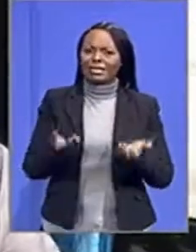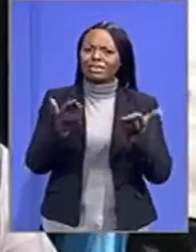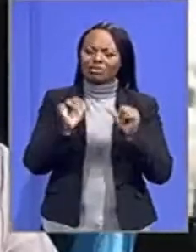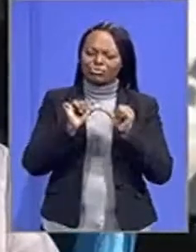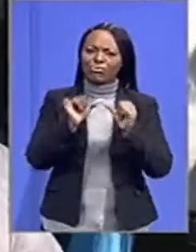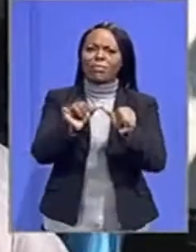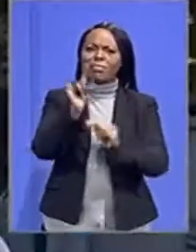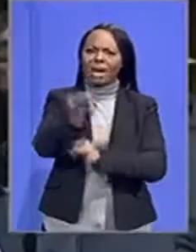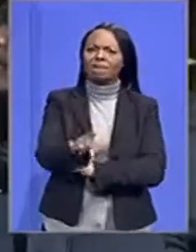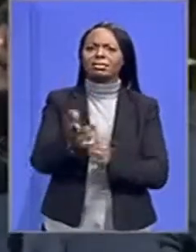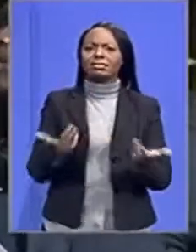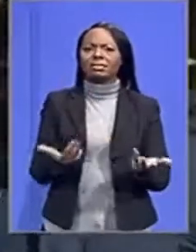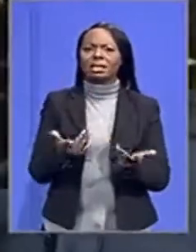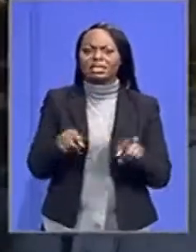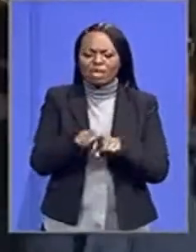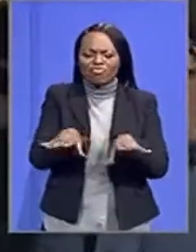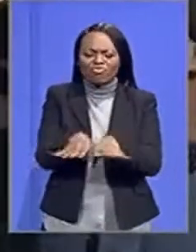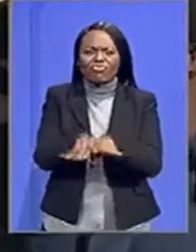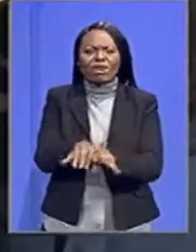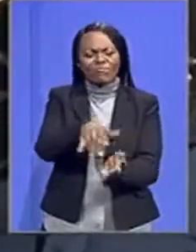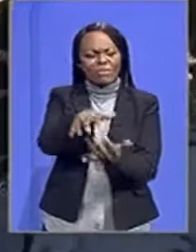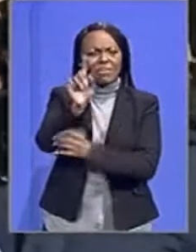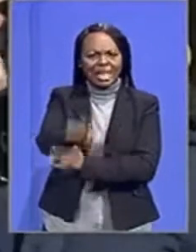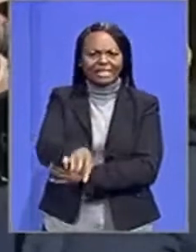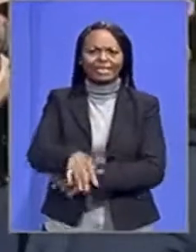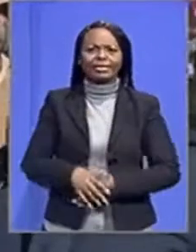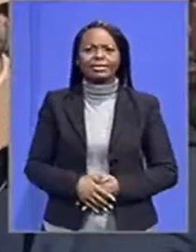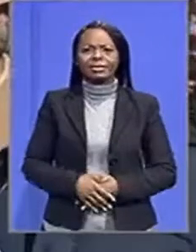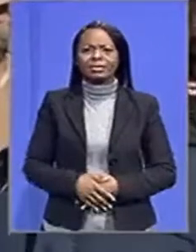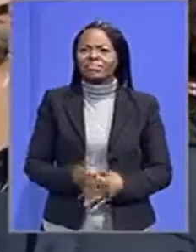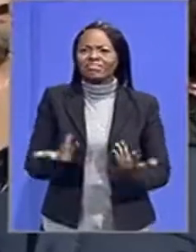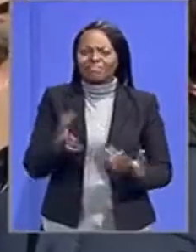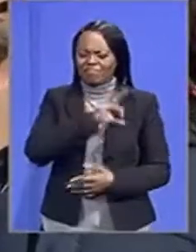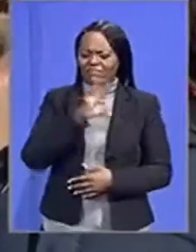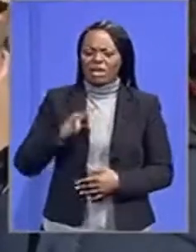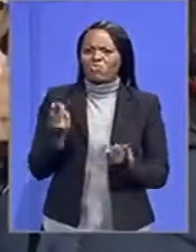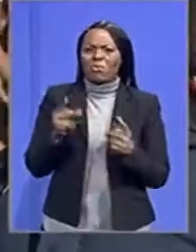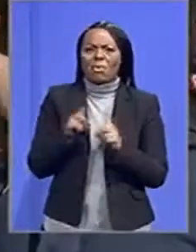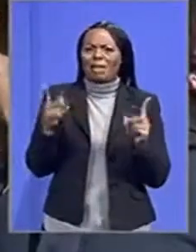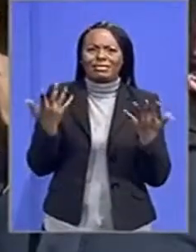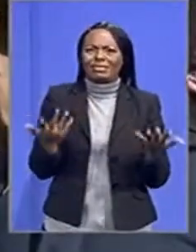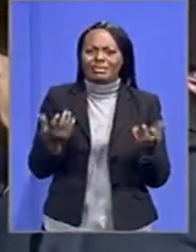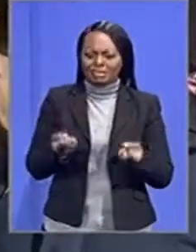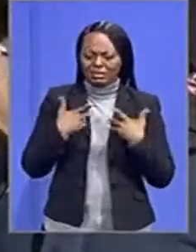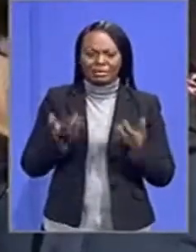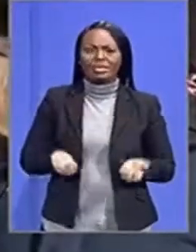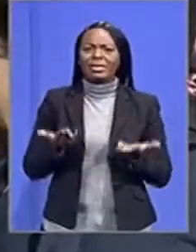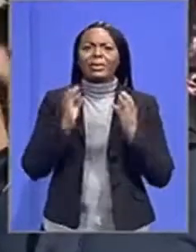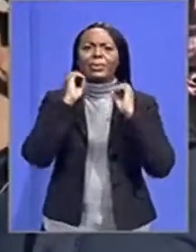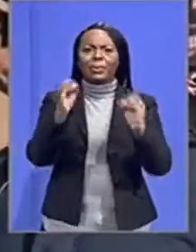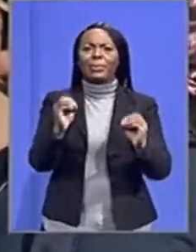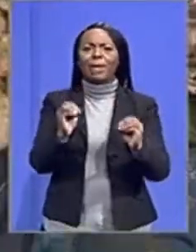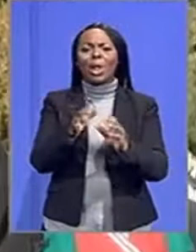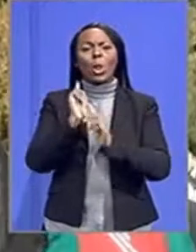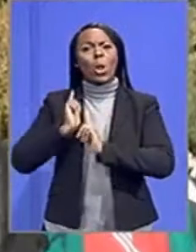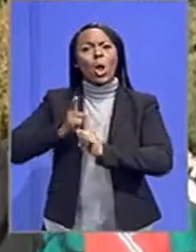phuthuwa matlakala. Le ha re lla le ka ditsakang ha re fumane tshebeletso. Ha o ka kena ka lekeisheneng ka Thabong ka mane, o ka bona masisa pelo